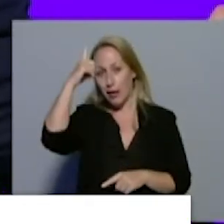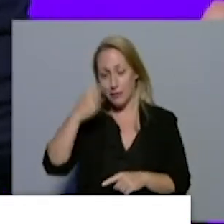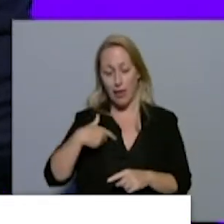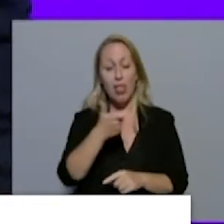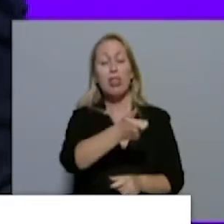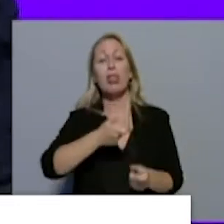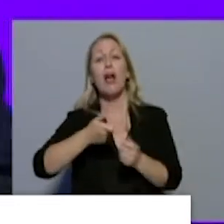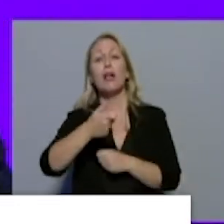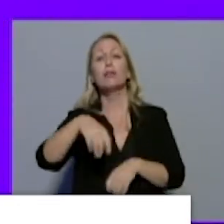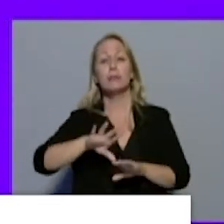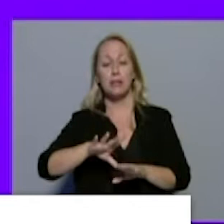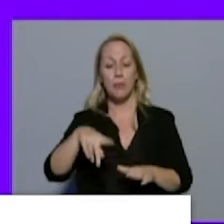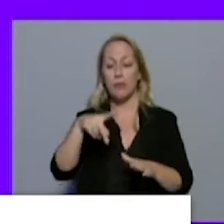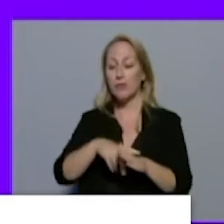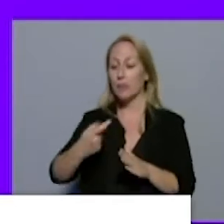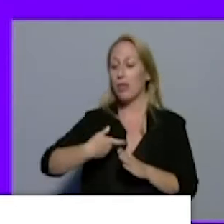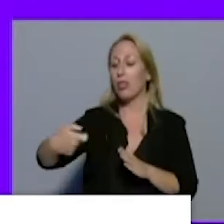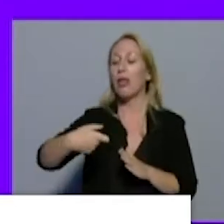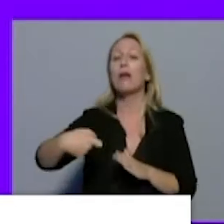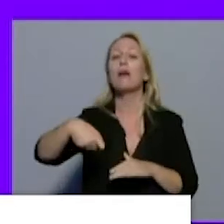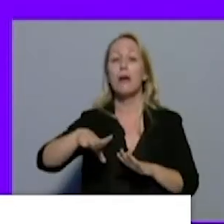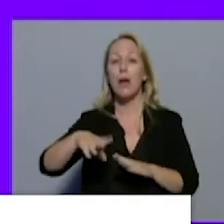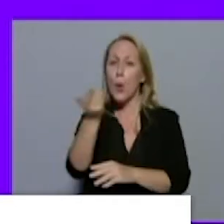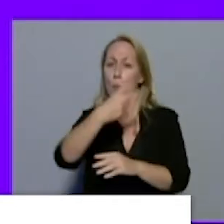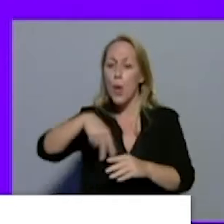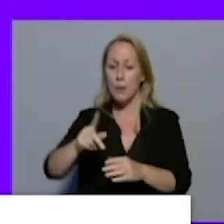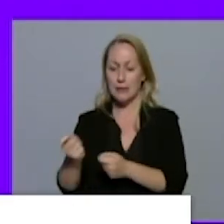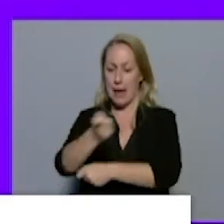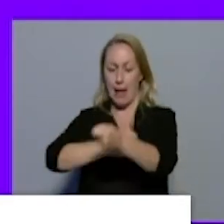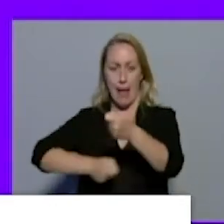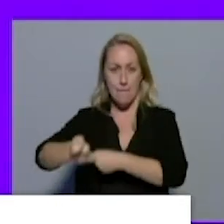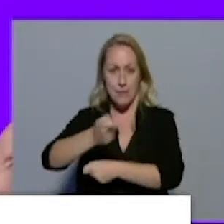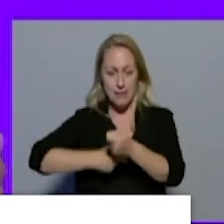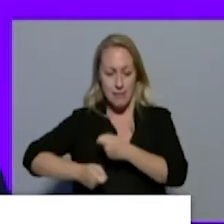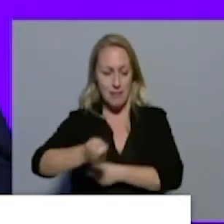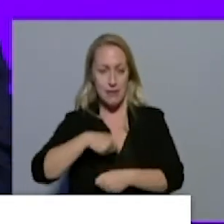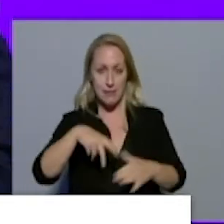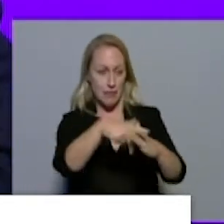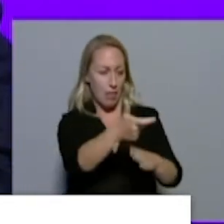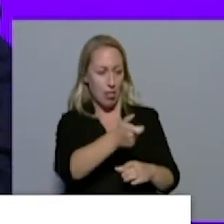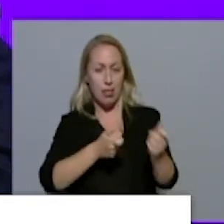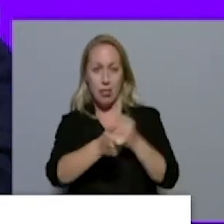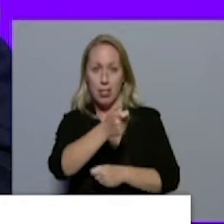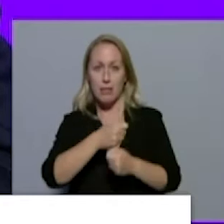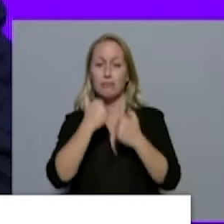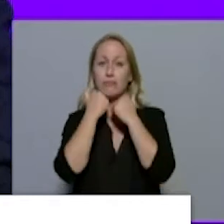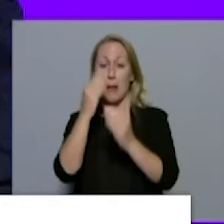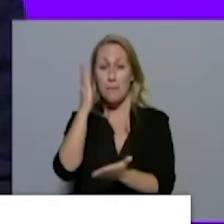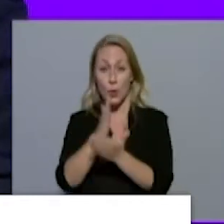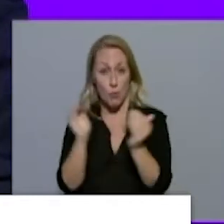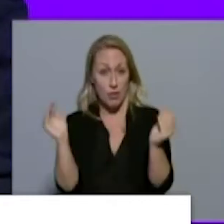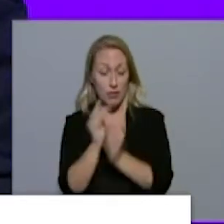Τη συντριπτική πλειονότητα των επιχειρήσεων, τη συντριπτική πλειονότητα των μικρομεσαίων